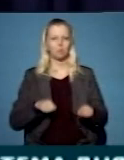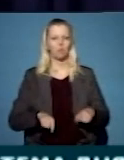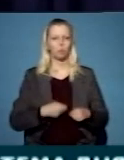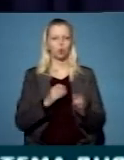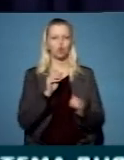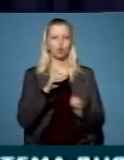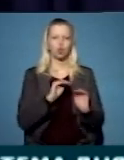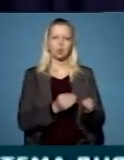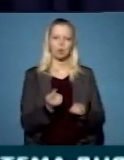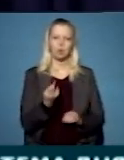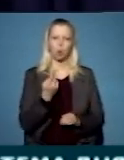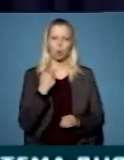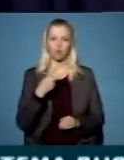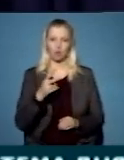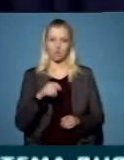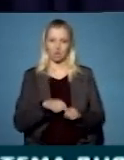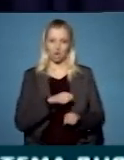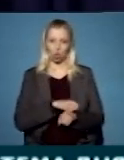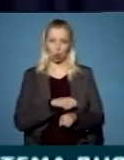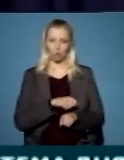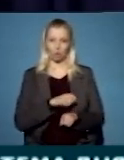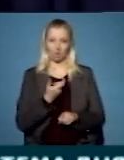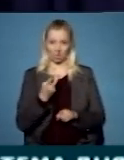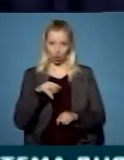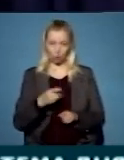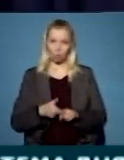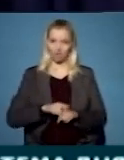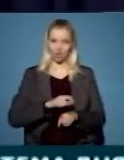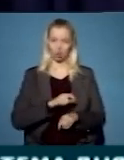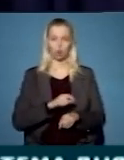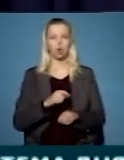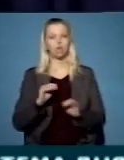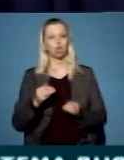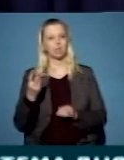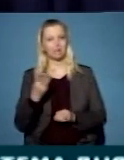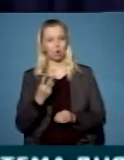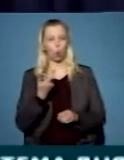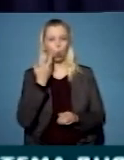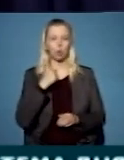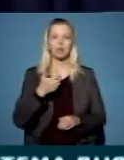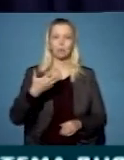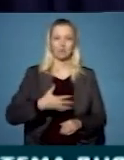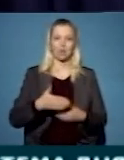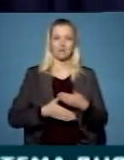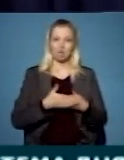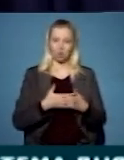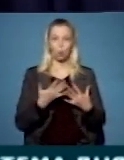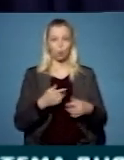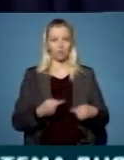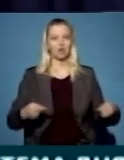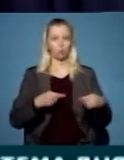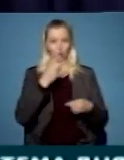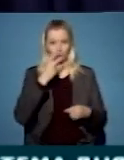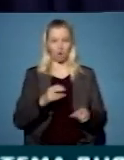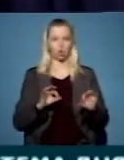Частина перша – це коли на 20 км на годину перевищену норму, і частина третя – це коли на 50, тобто і санкції, відповідно, вже ми бачили на